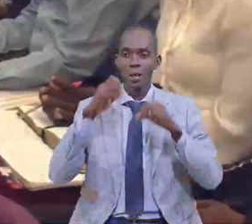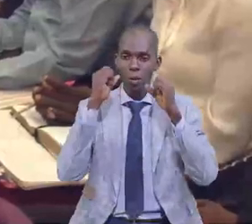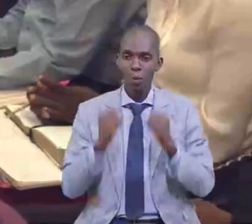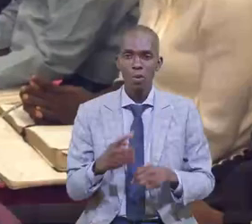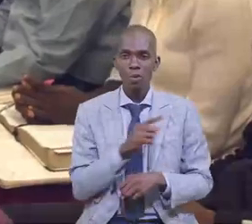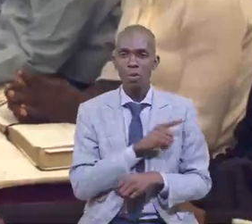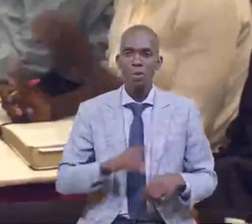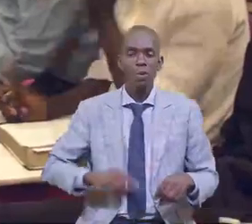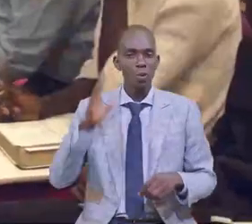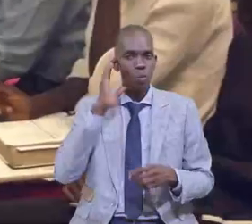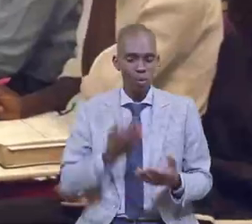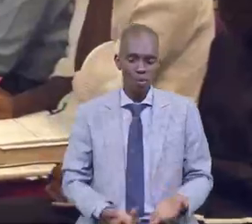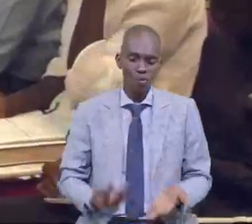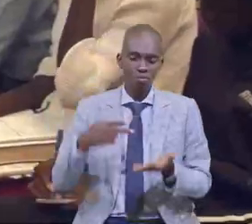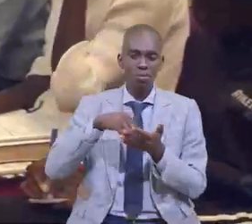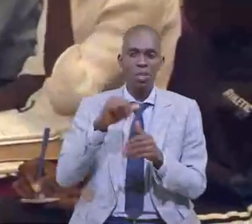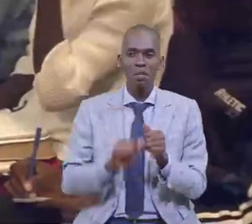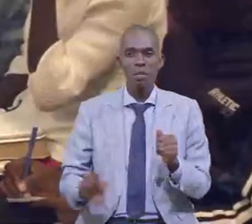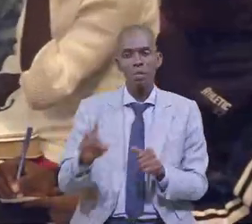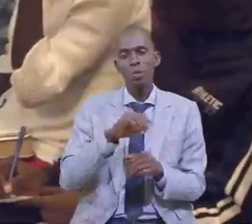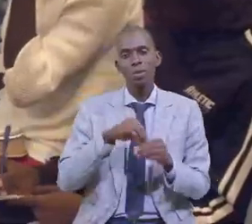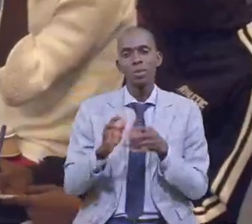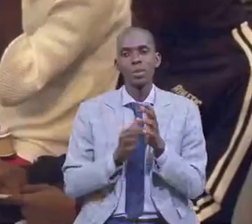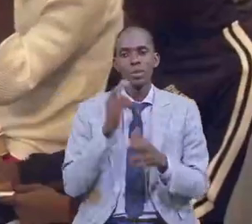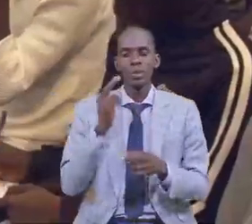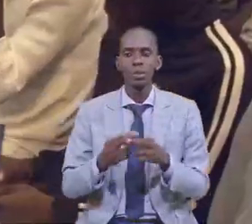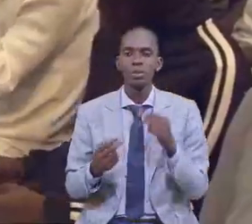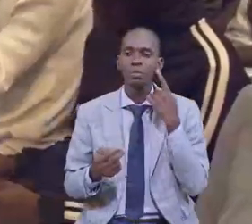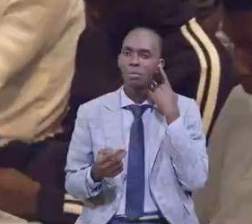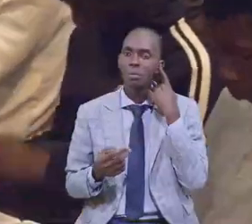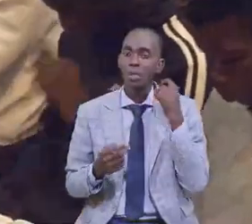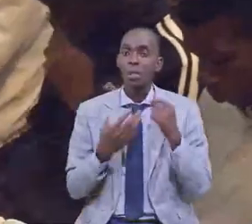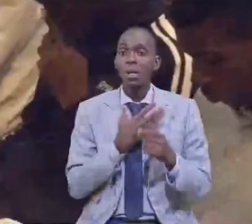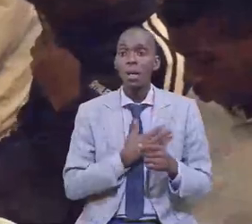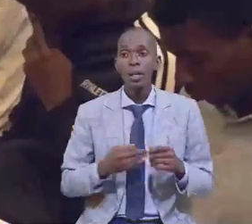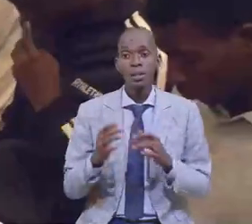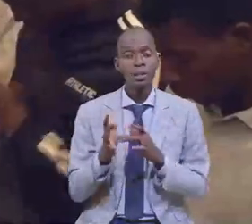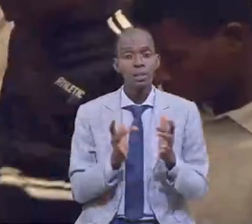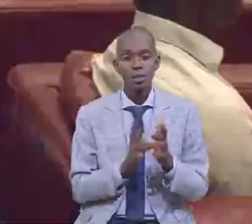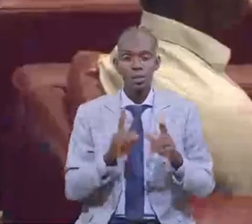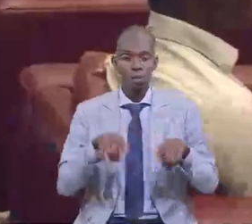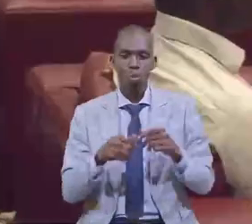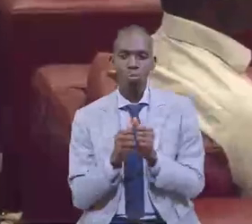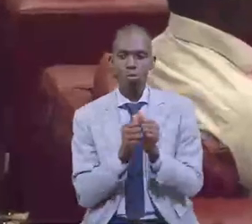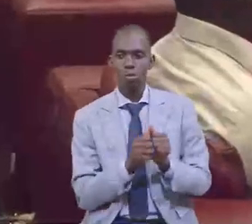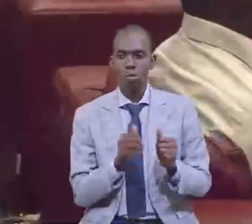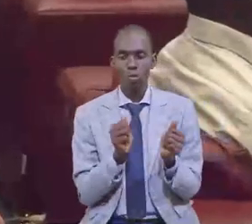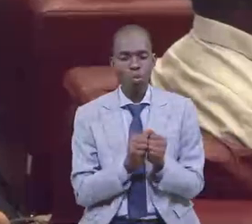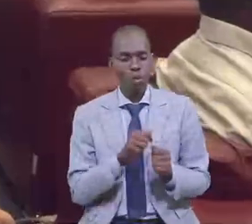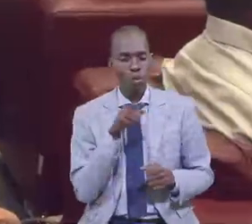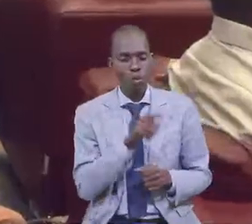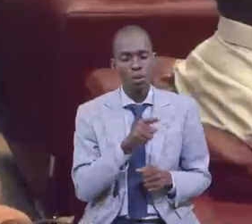Seigneur va ressusciter chacun au nom de Jésus-Christ. Et Jésus s'en alla avec